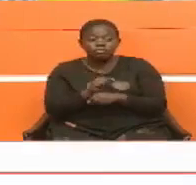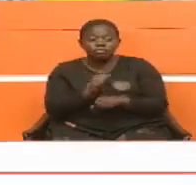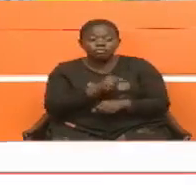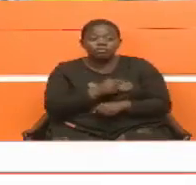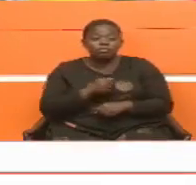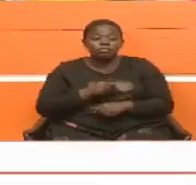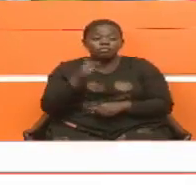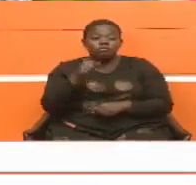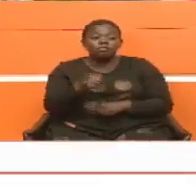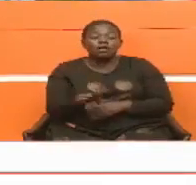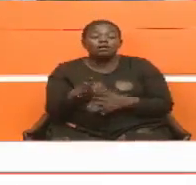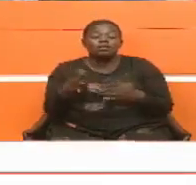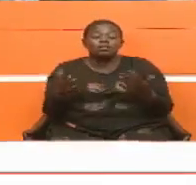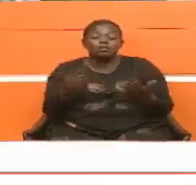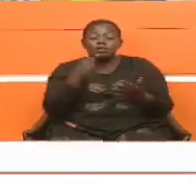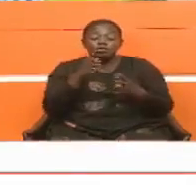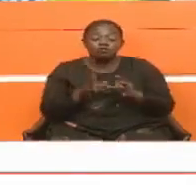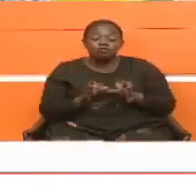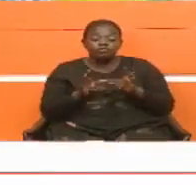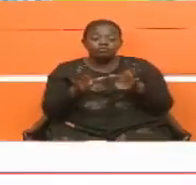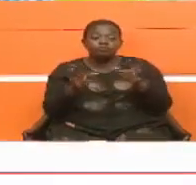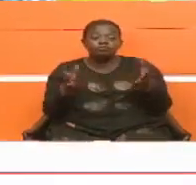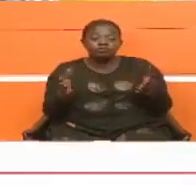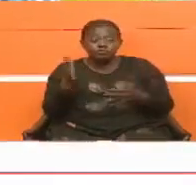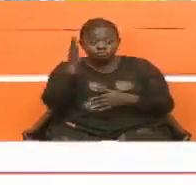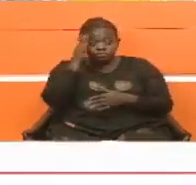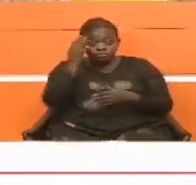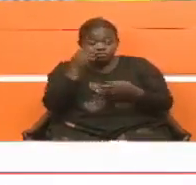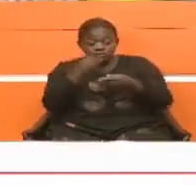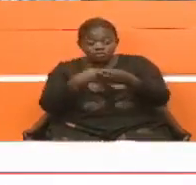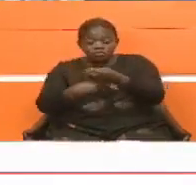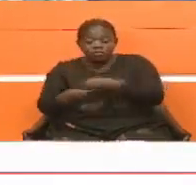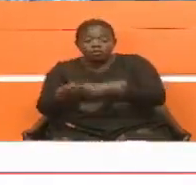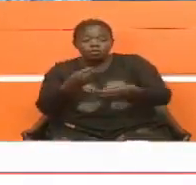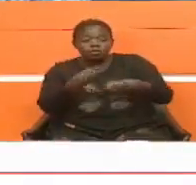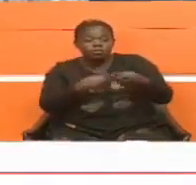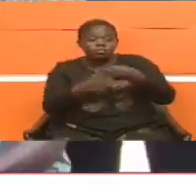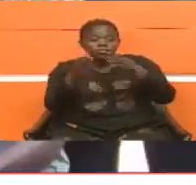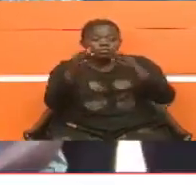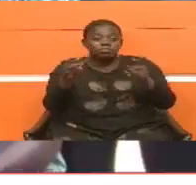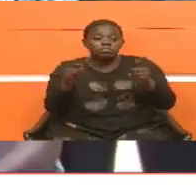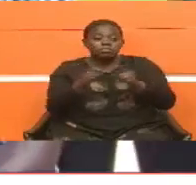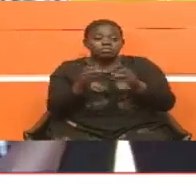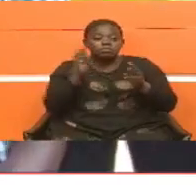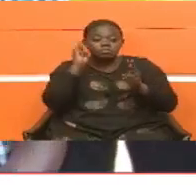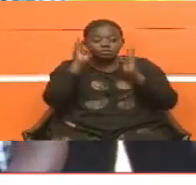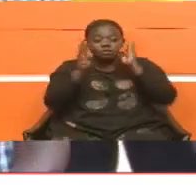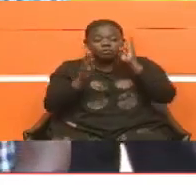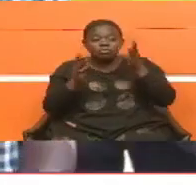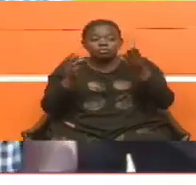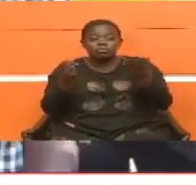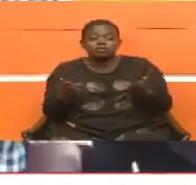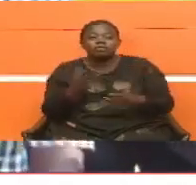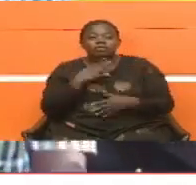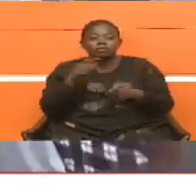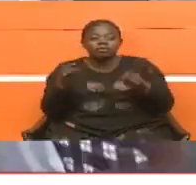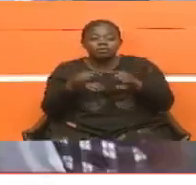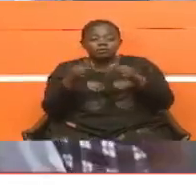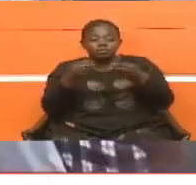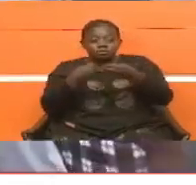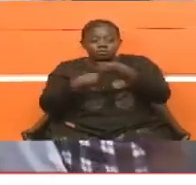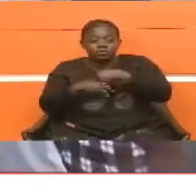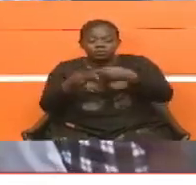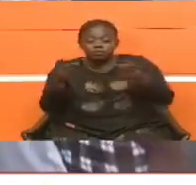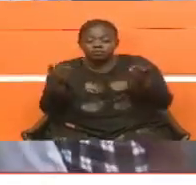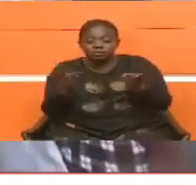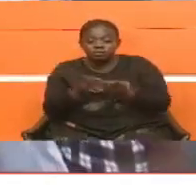yamusaamu kwasukunda bbaasi. Maama tukimanyi nti atunda tunda ebintu byonna era naffe tumweraliikirira kati agaane wano kutundawo.